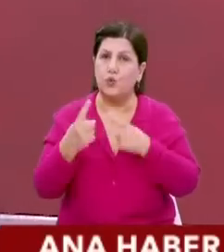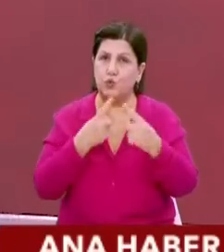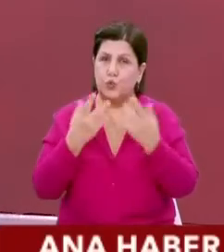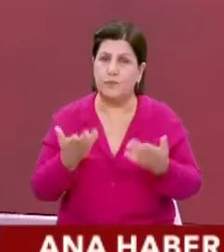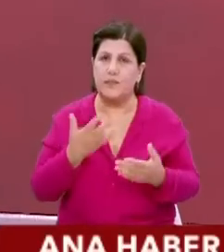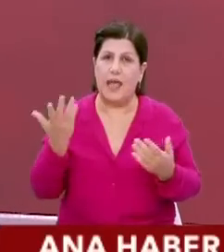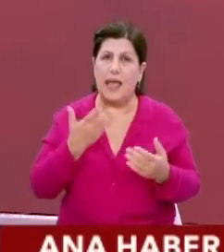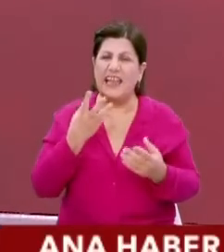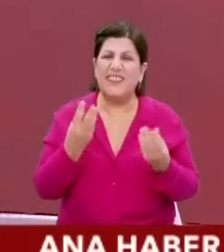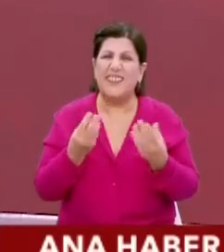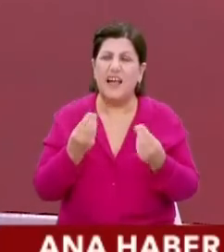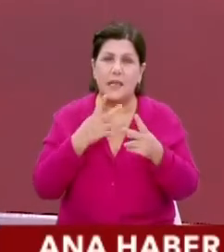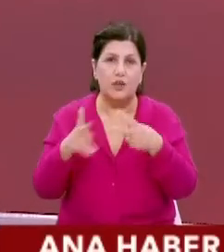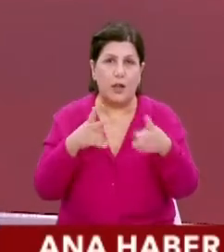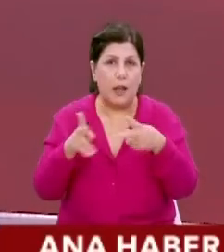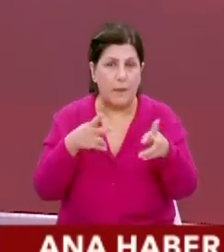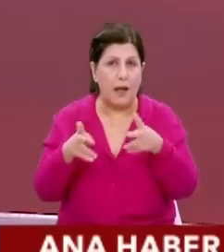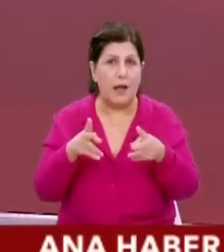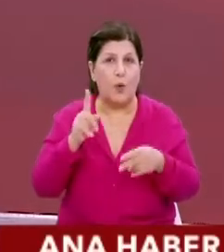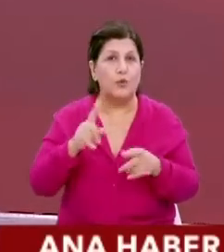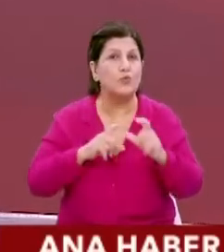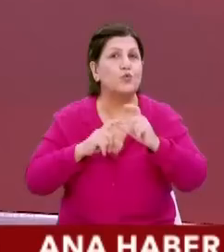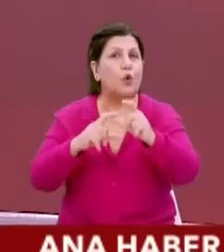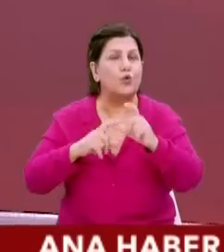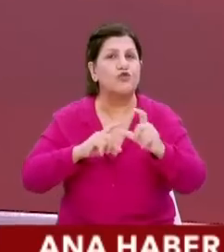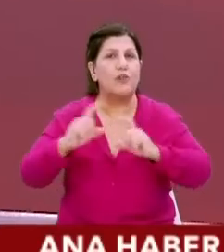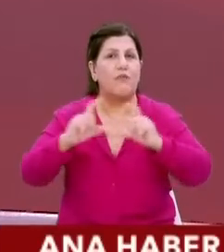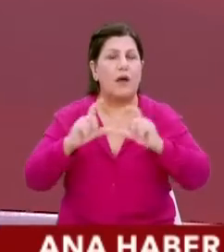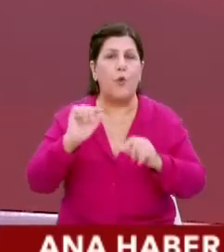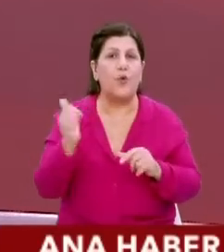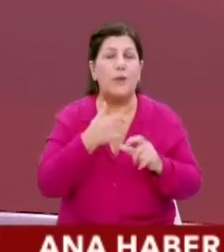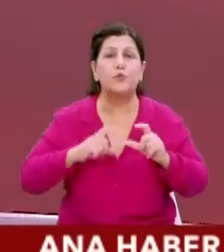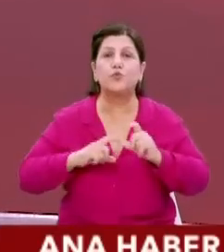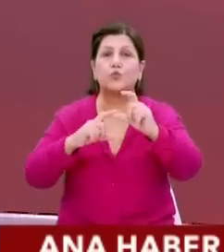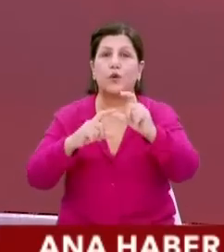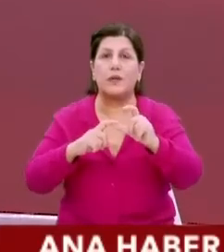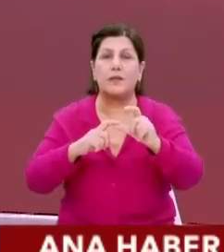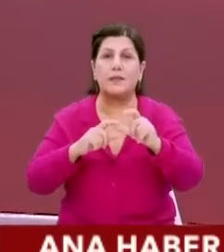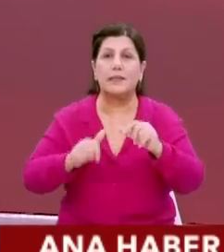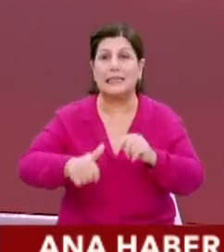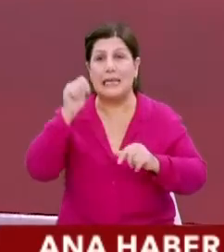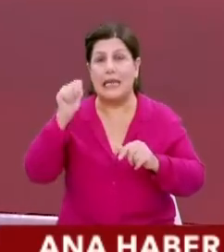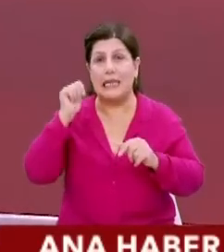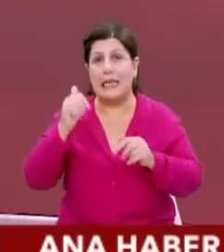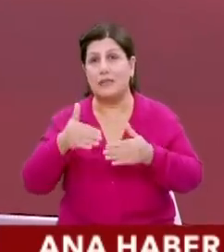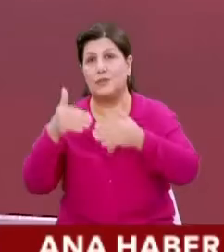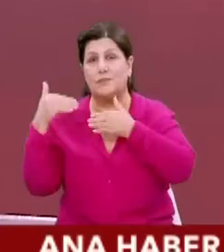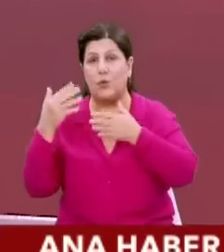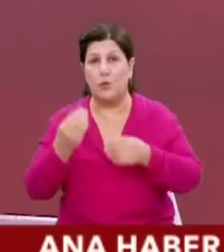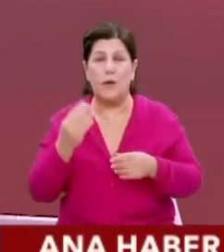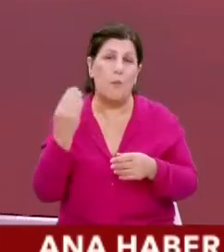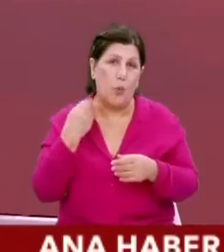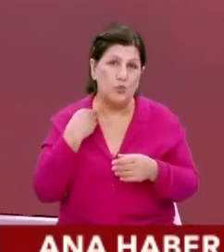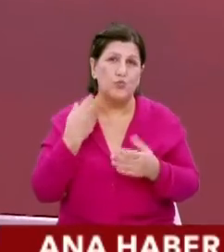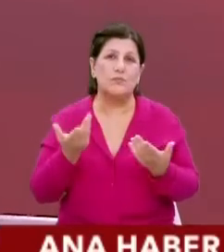en taze açıklamalarla ve o sorulara da cevap en önemli sorular geriye çekebilir miyim borçlanarak